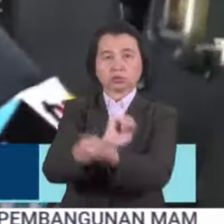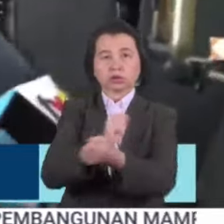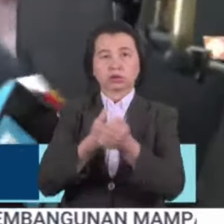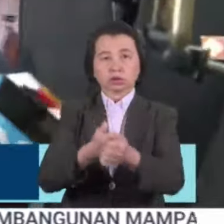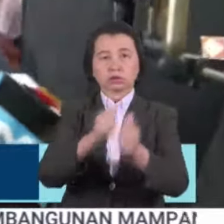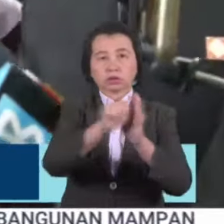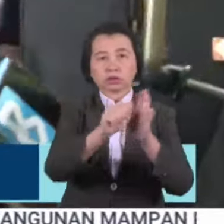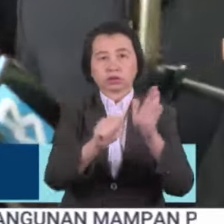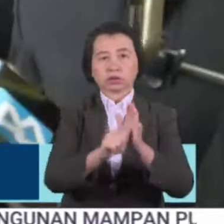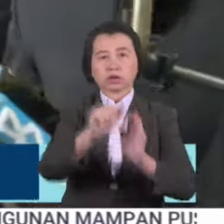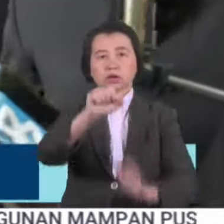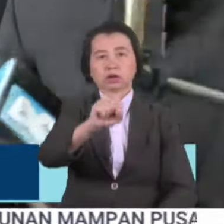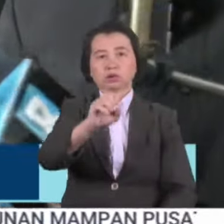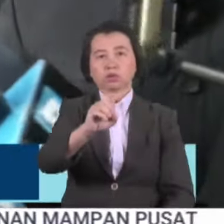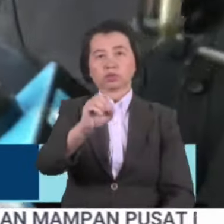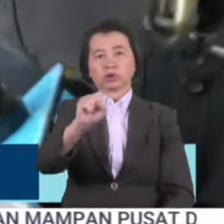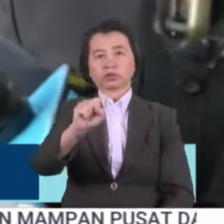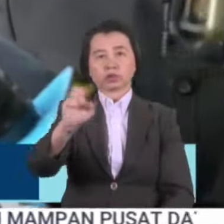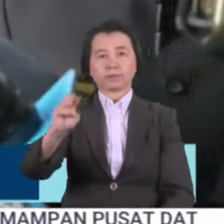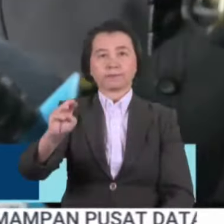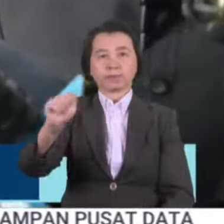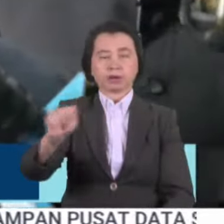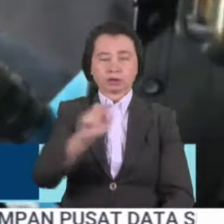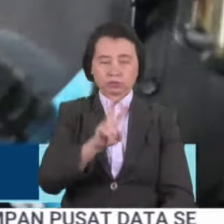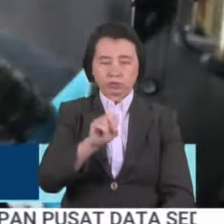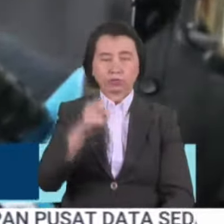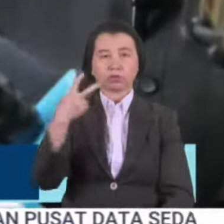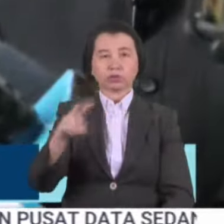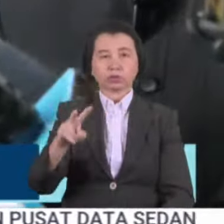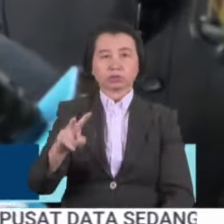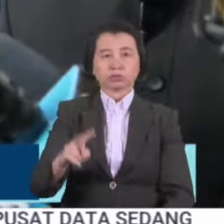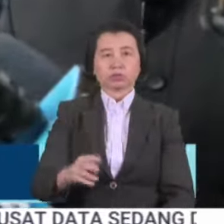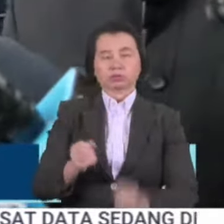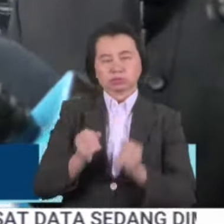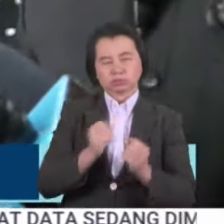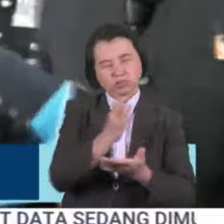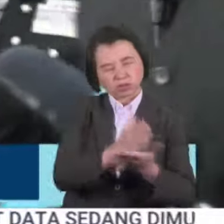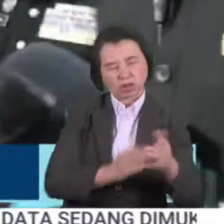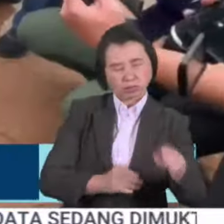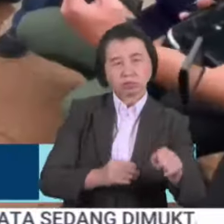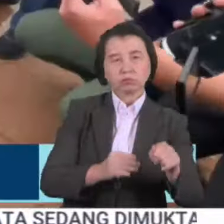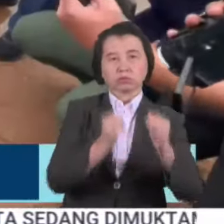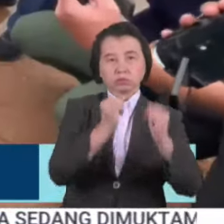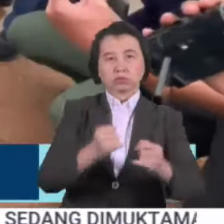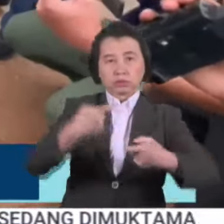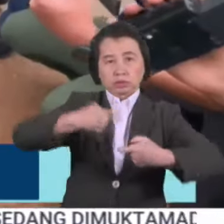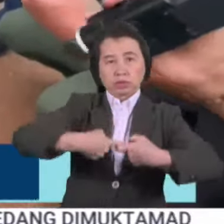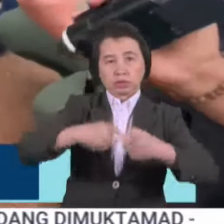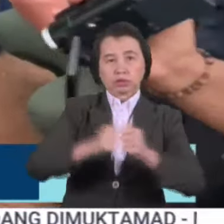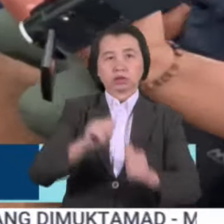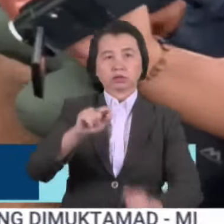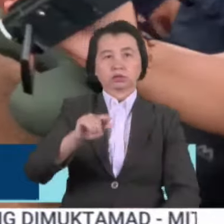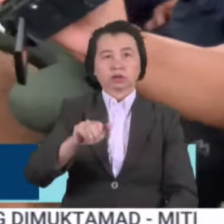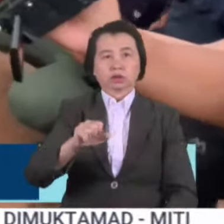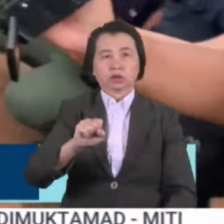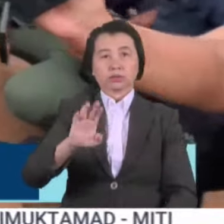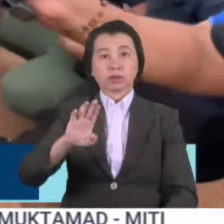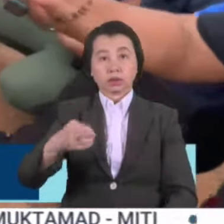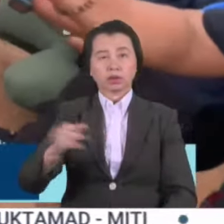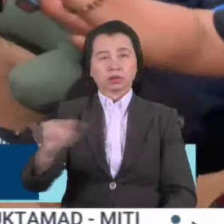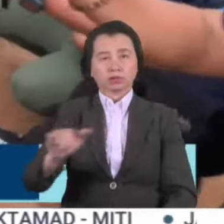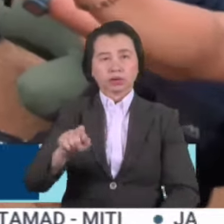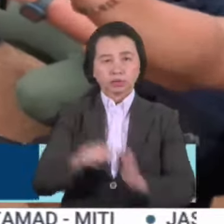Akta Kesalahan Keselamatan Langkah-Langkah Khas 2012 SUSMA. Saki baki individu yang dikaitkan dengan GISBH